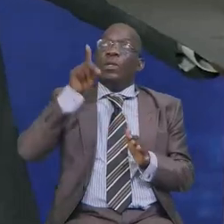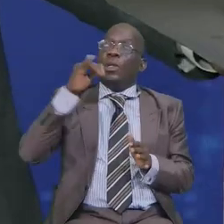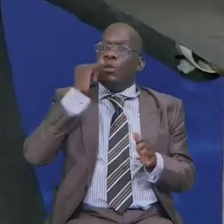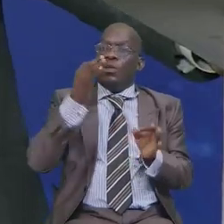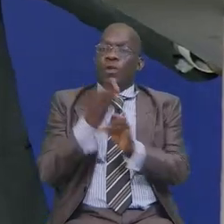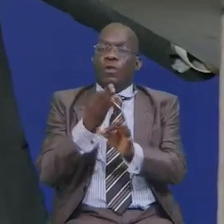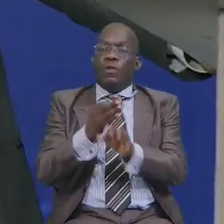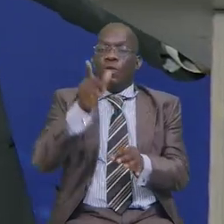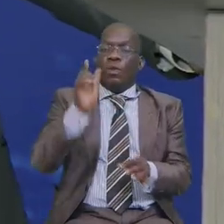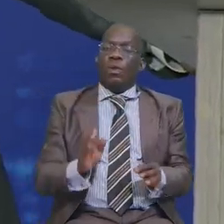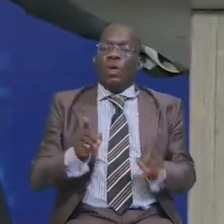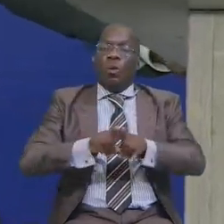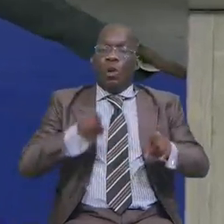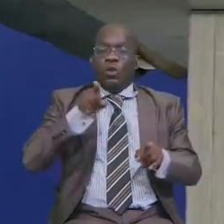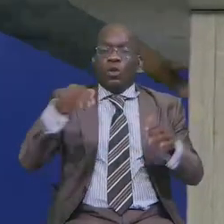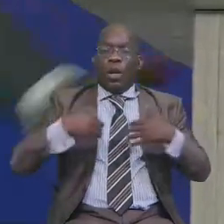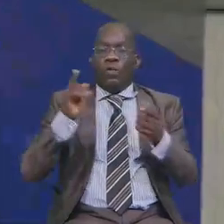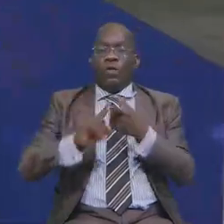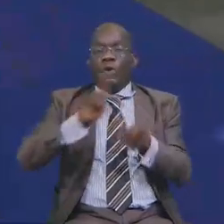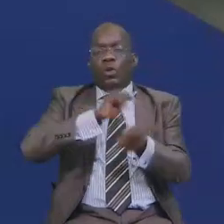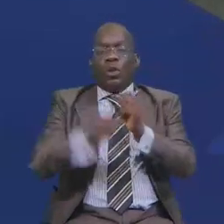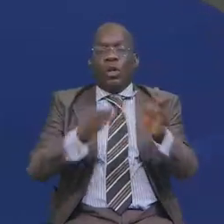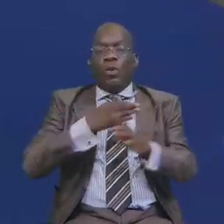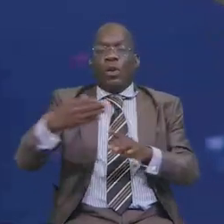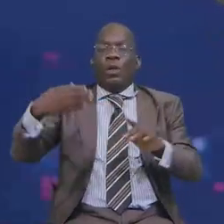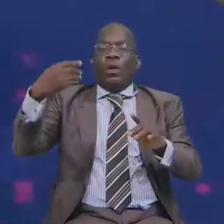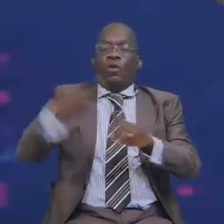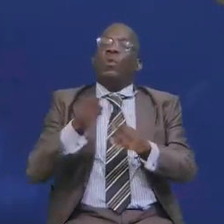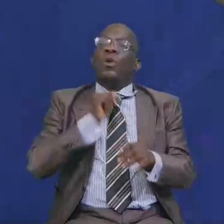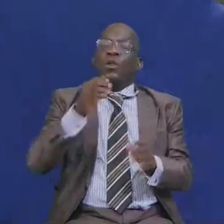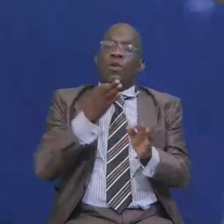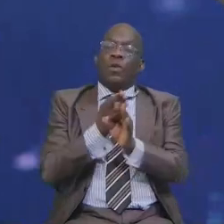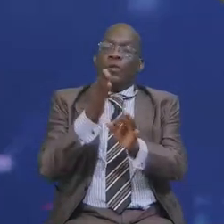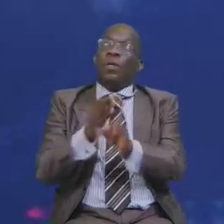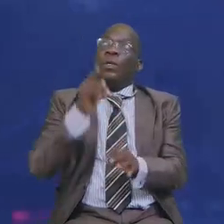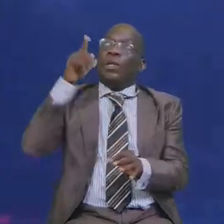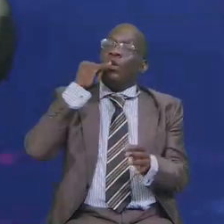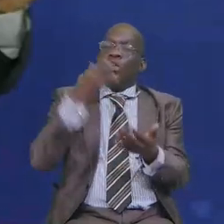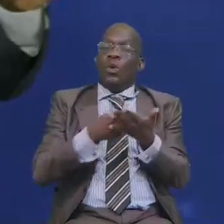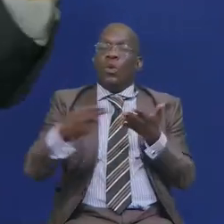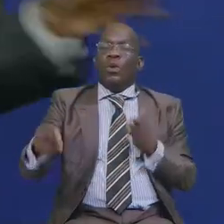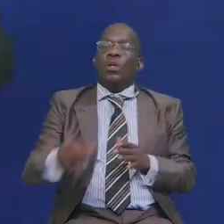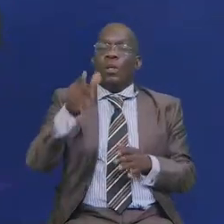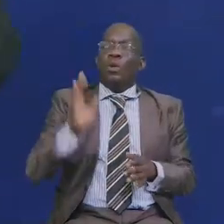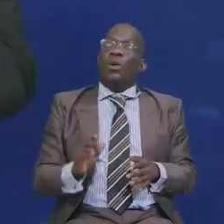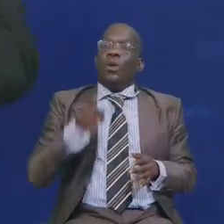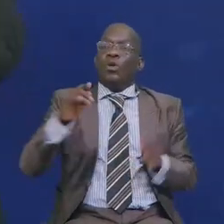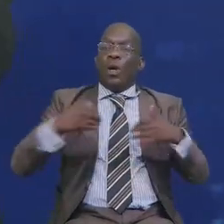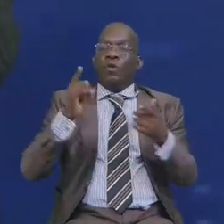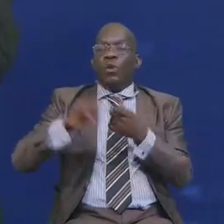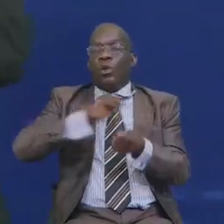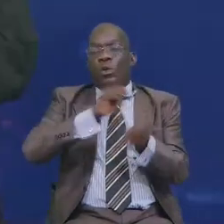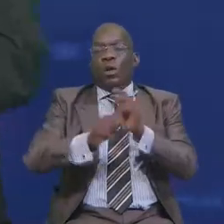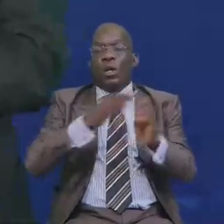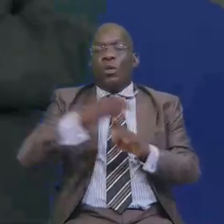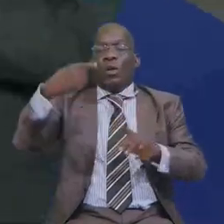vous détourner de votre infidélité. C'est un Dieu saint, mais vous devez vous détourner de votre vie